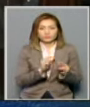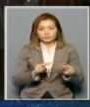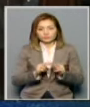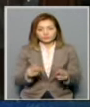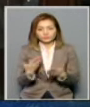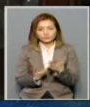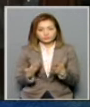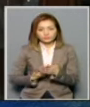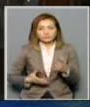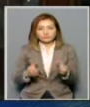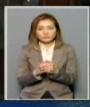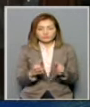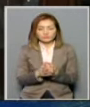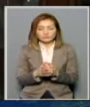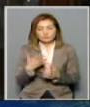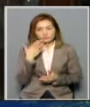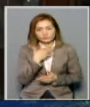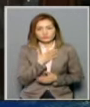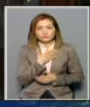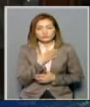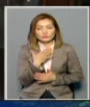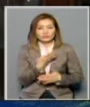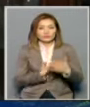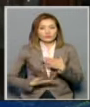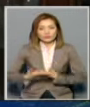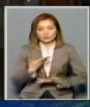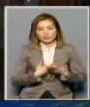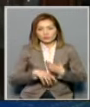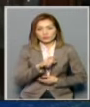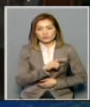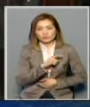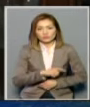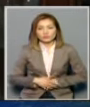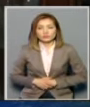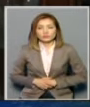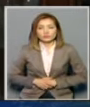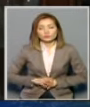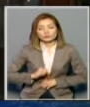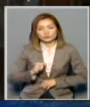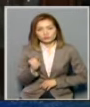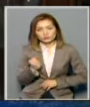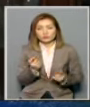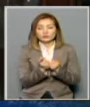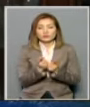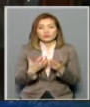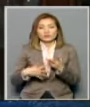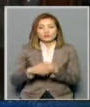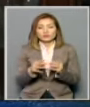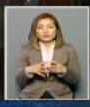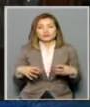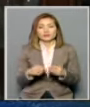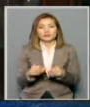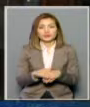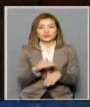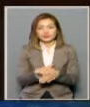шәкірттерін топтастырып, өзінің достарына, жолдас жораларына, отбасына